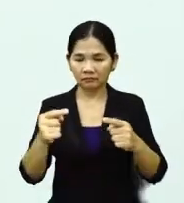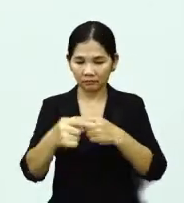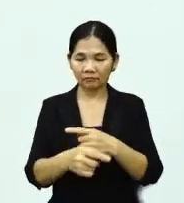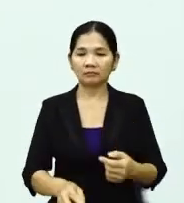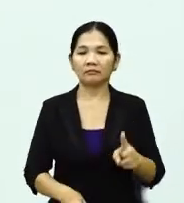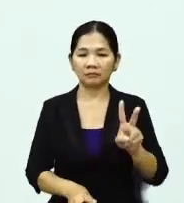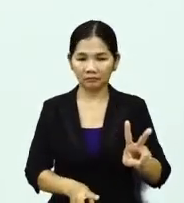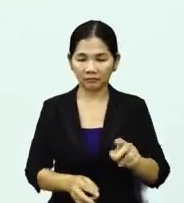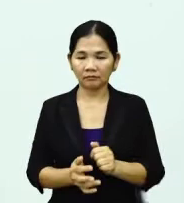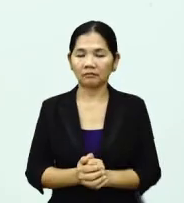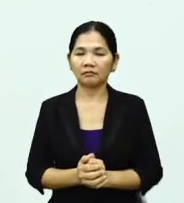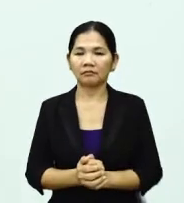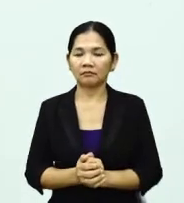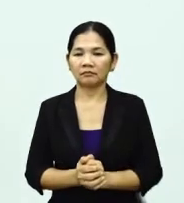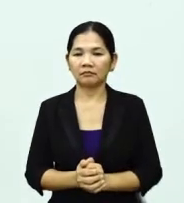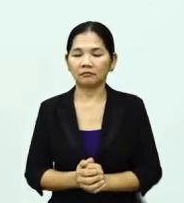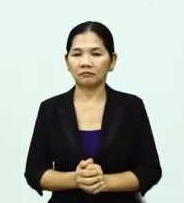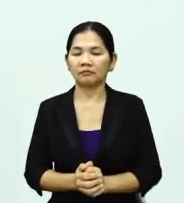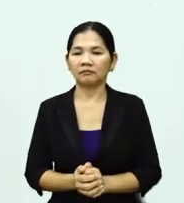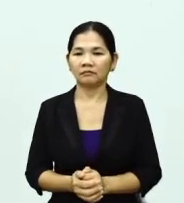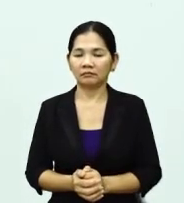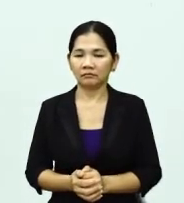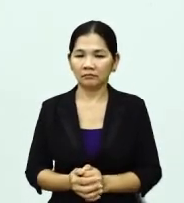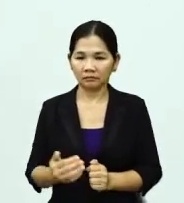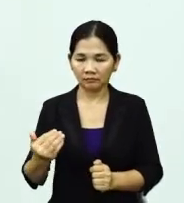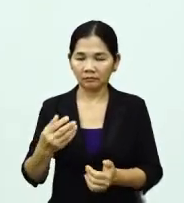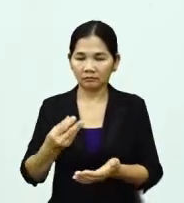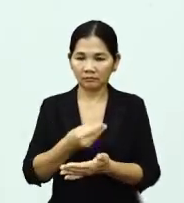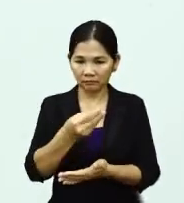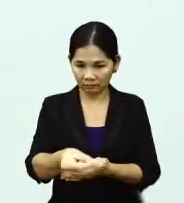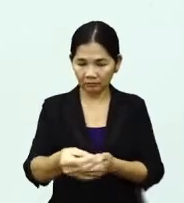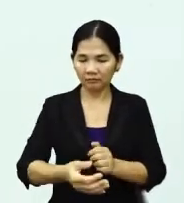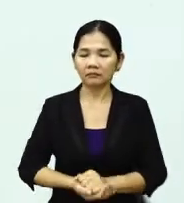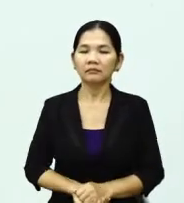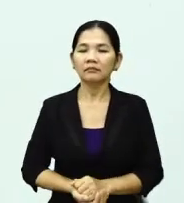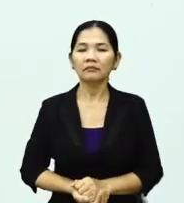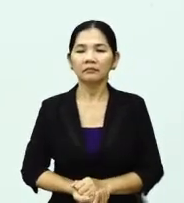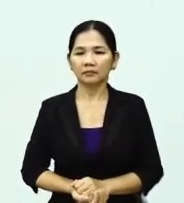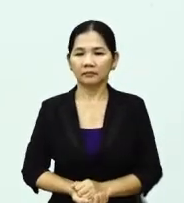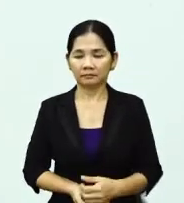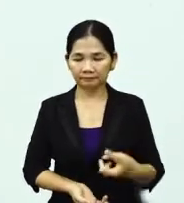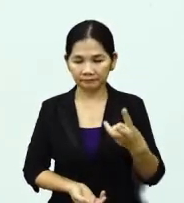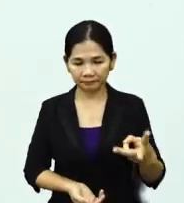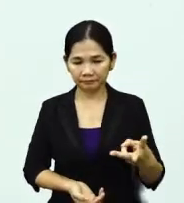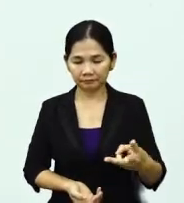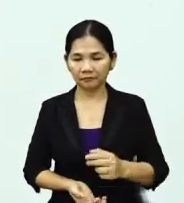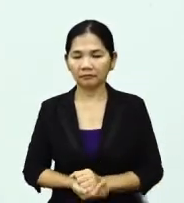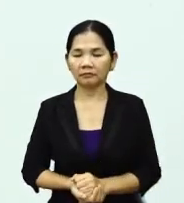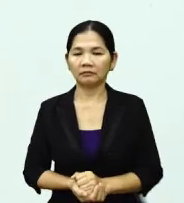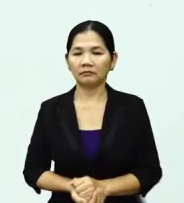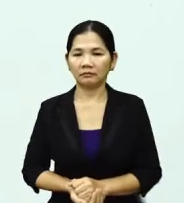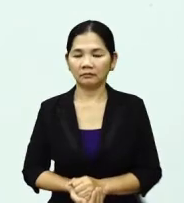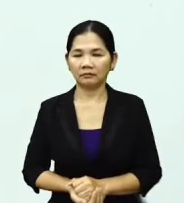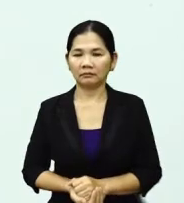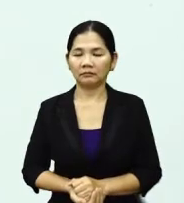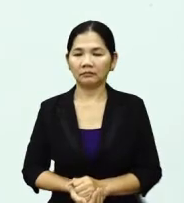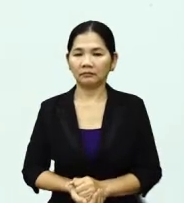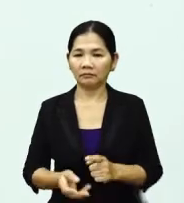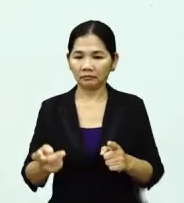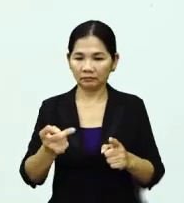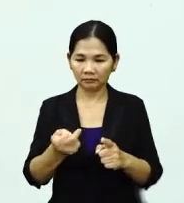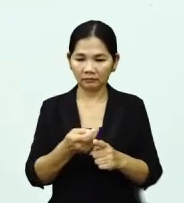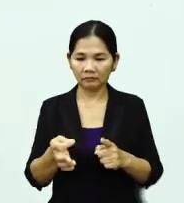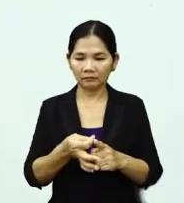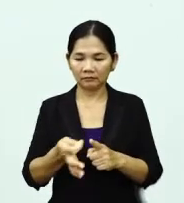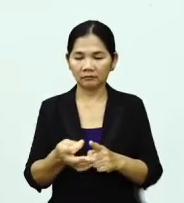bí cho rõ bạc để sạp nâng bí tình chà thì bấy cho rõ